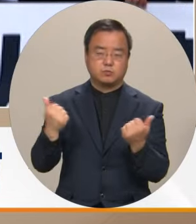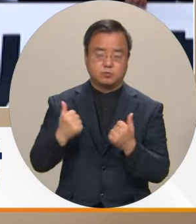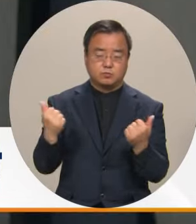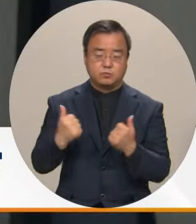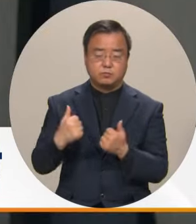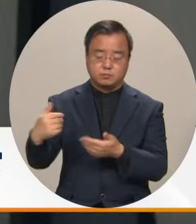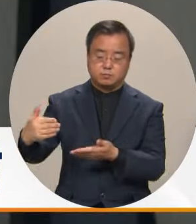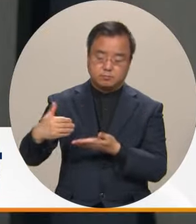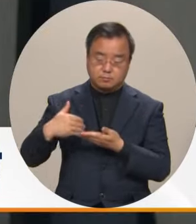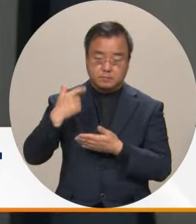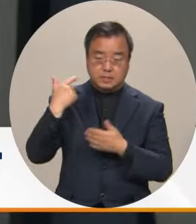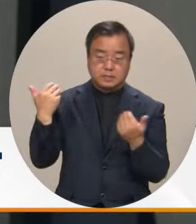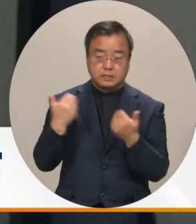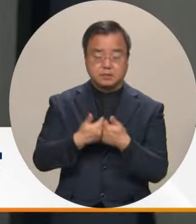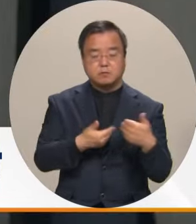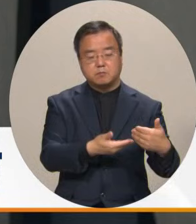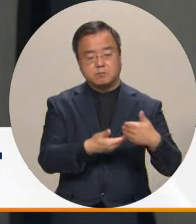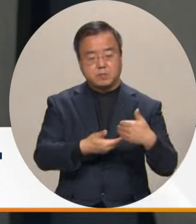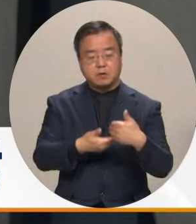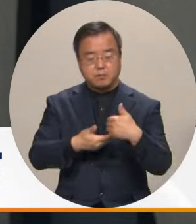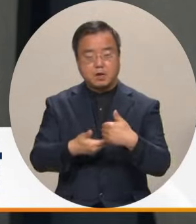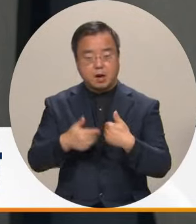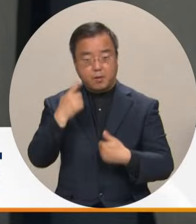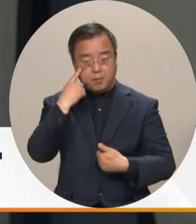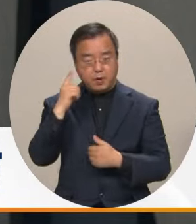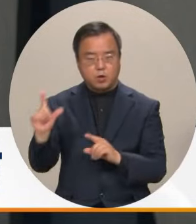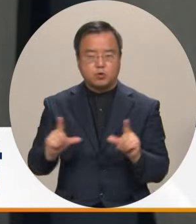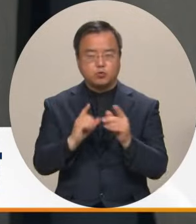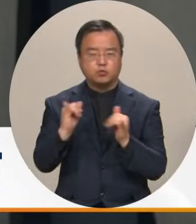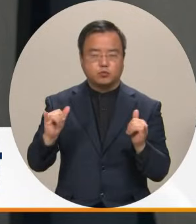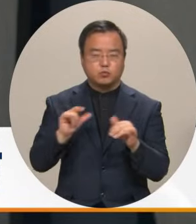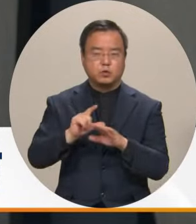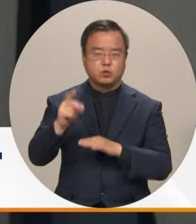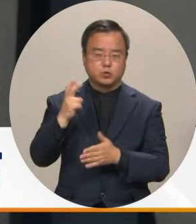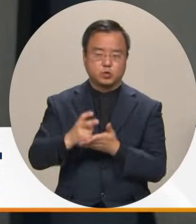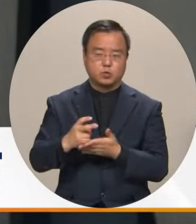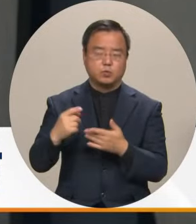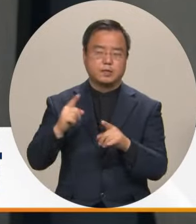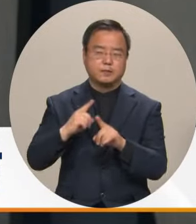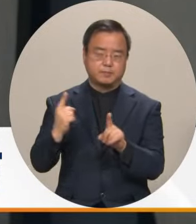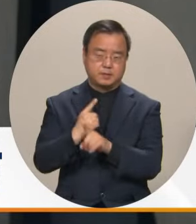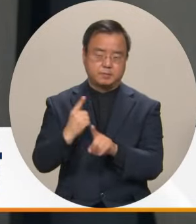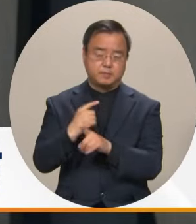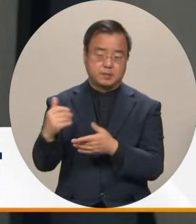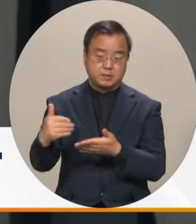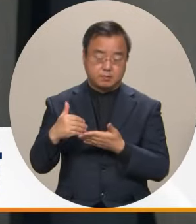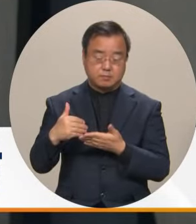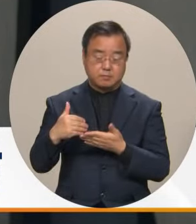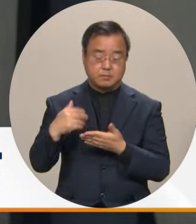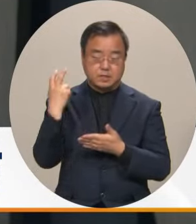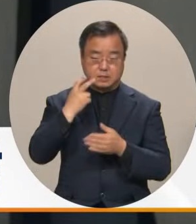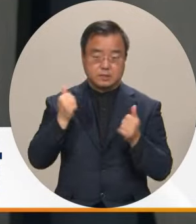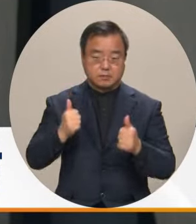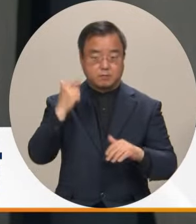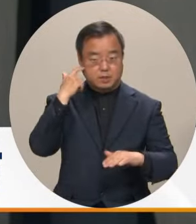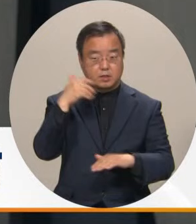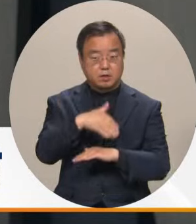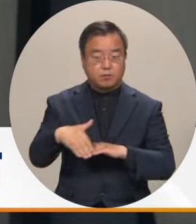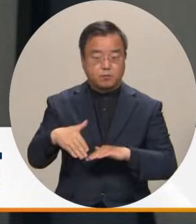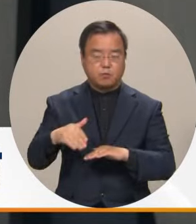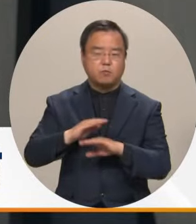이의 신청을 받은 이후에 주민조례 청구를 수리할지 여부를 심의할 계획입니다 만약에 주민 청구가